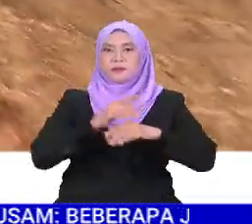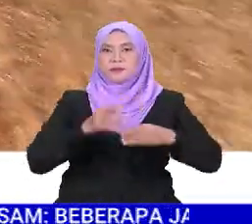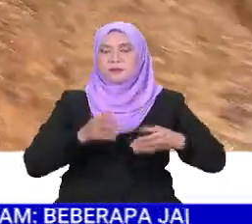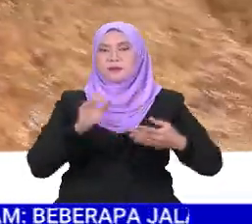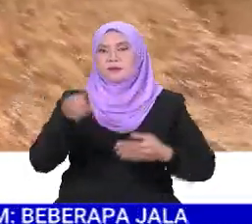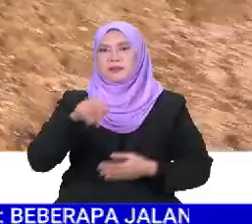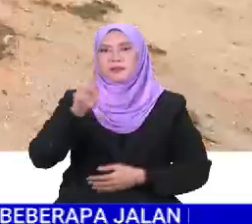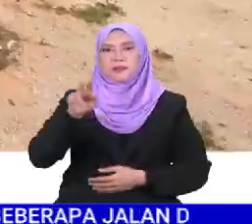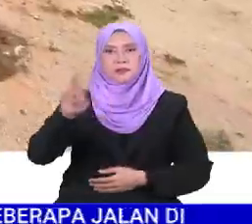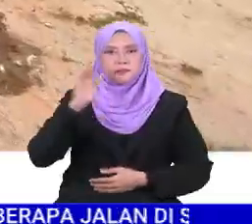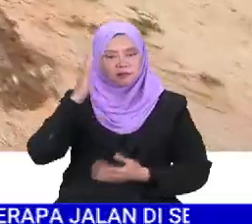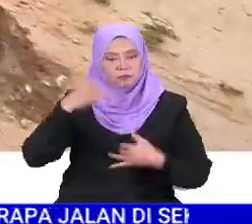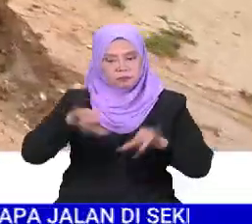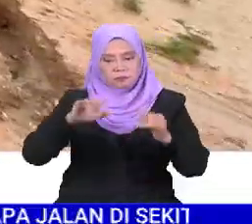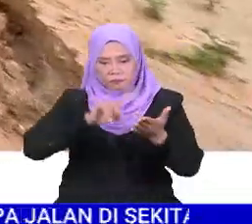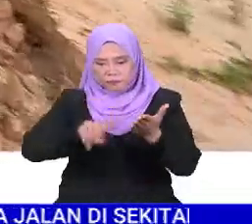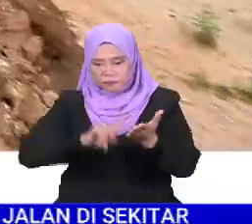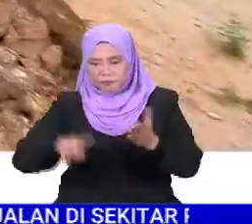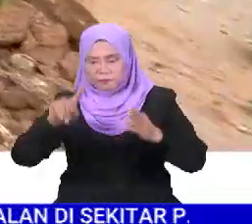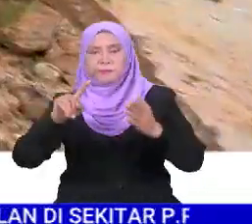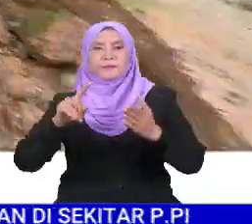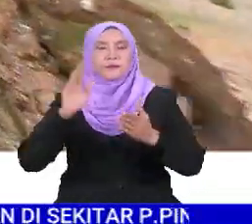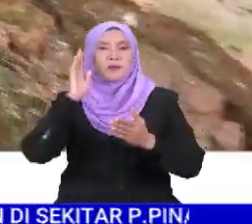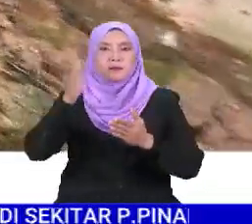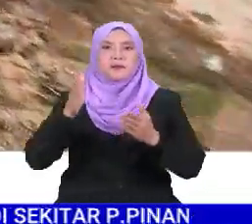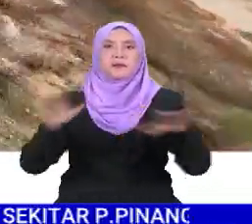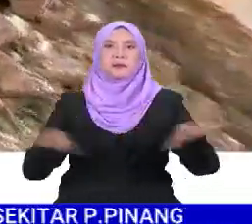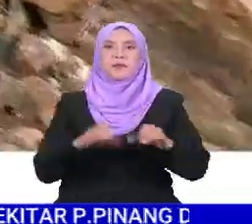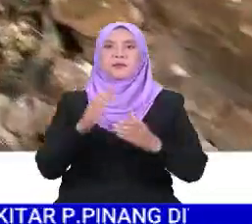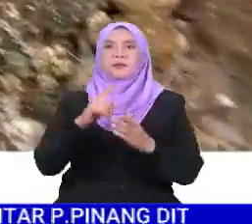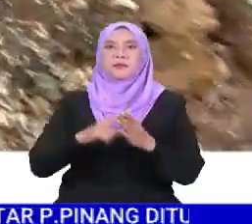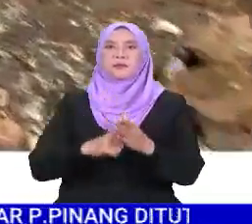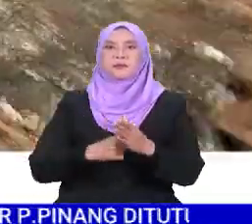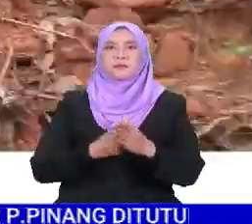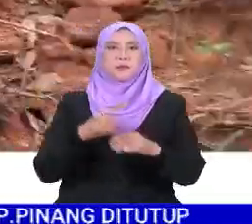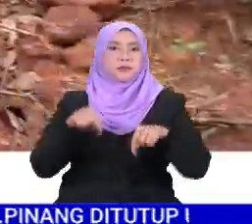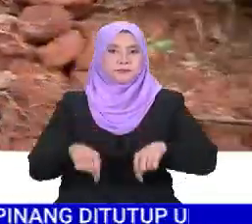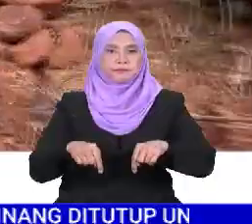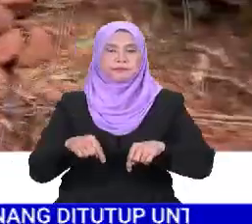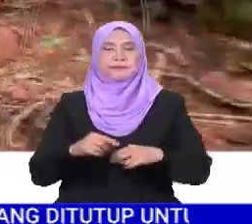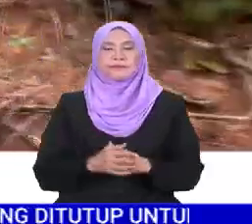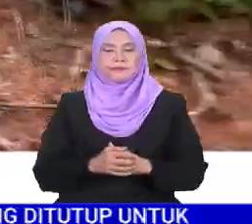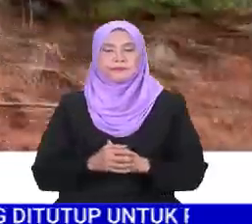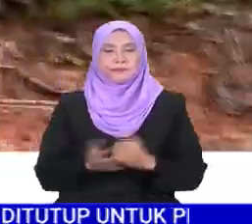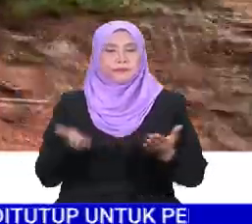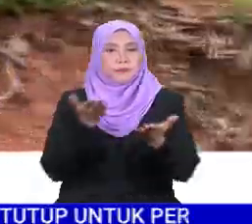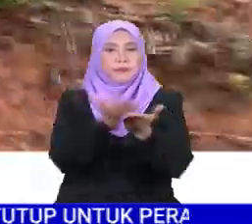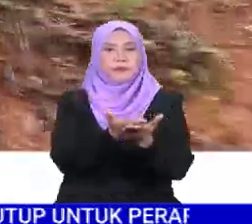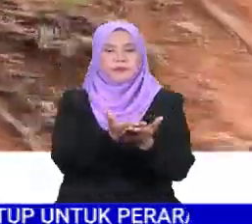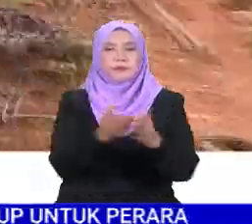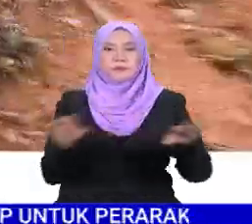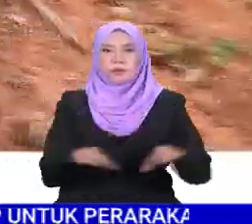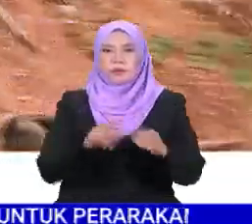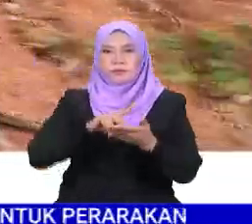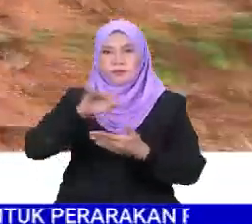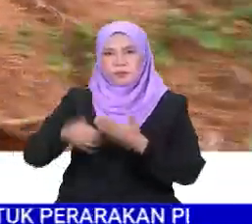sedang meneliti solusi yang dijangkau akan dilaksanakan pertengahan bulan ini sementara cadangan pelaksanaan